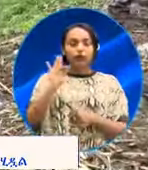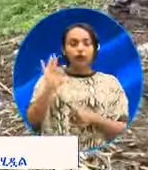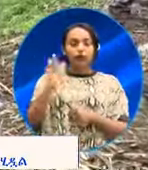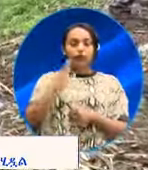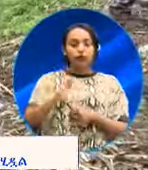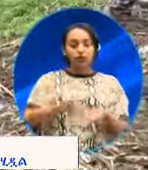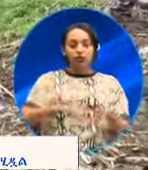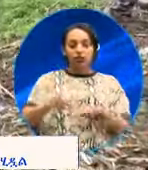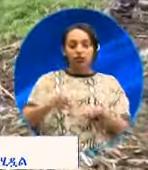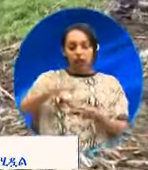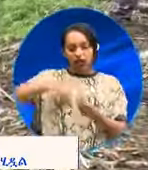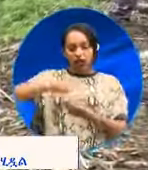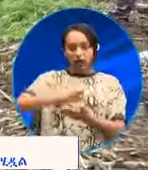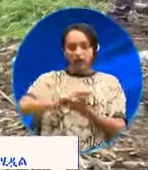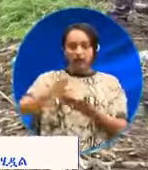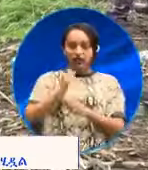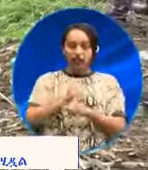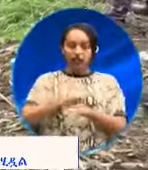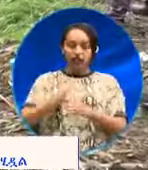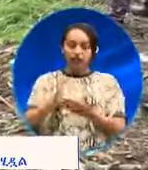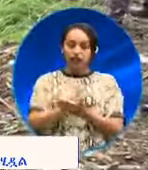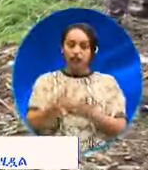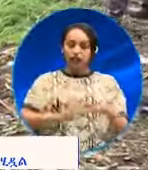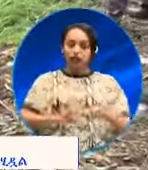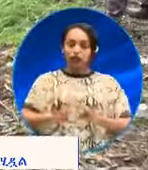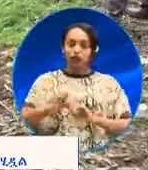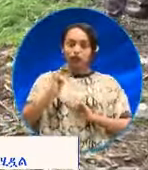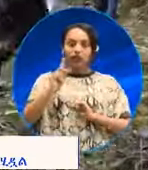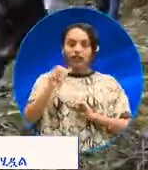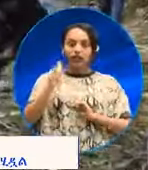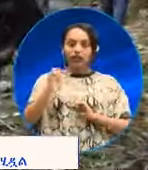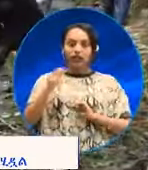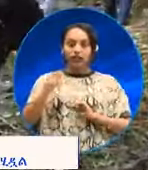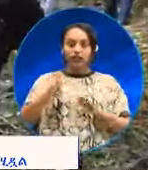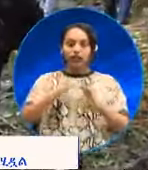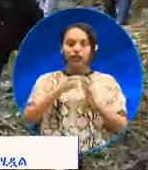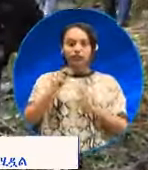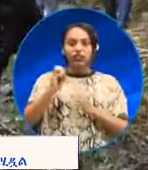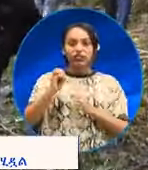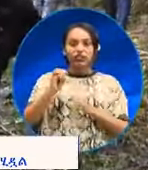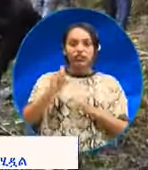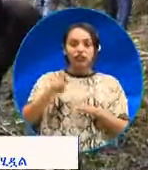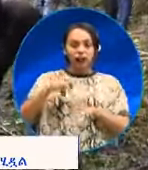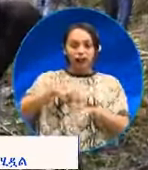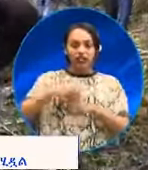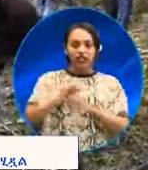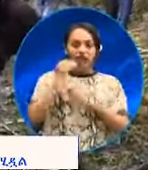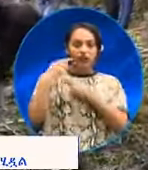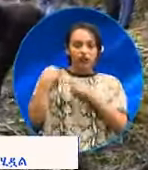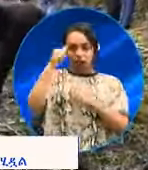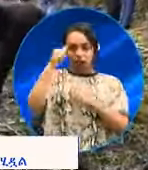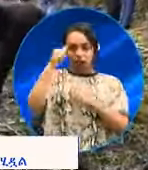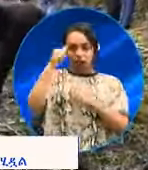ለ8ኛ ዙር በተካሄደው የአካባቢ ጽዳት ስራ ላይ ተሳትፎ ያደረጉት የአቃቂ ቃሊቲ ክፍለ ከተማ ብልጽግና ፓርቲ ጽህፈት ቤት ኃላፊ አቶ ሙሰማ ጀማል